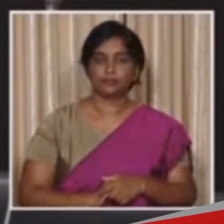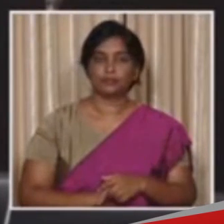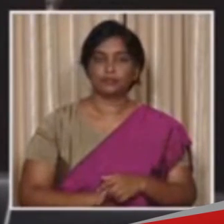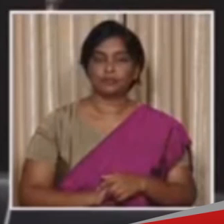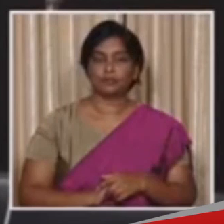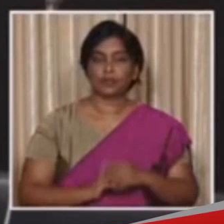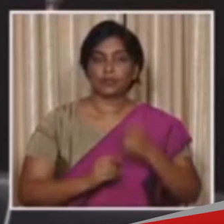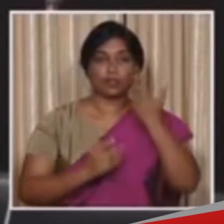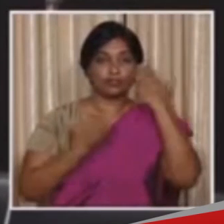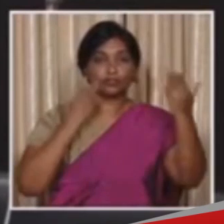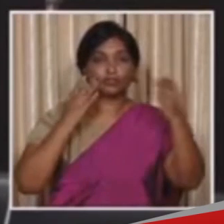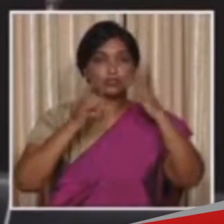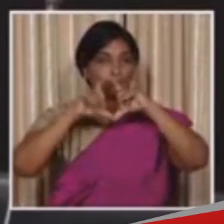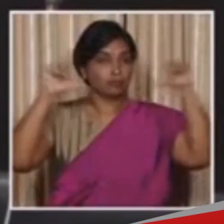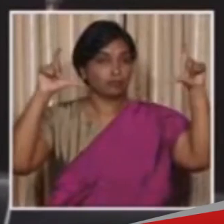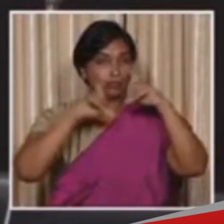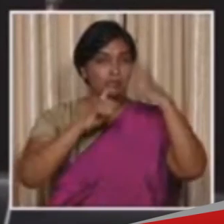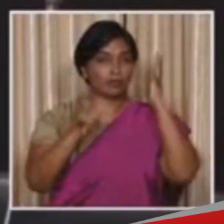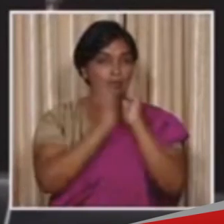දිසාපුවරු හොරකම් කළා තියෙනවා මිලියන 1.5ක්